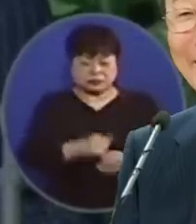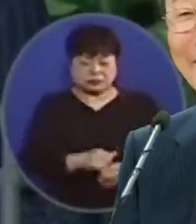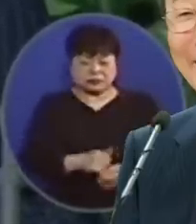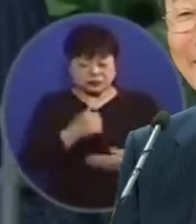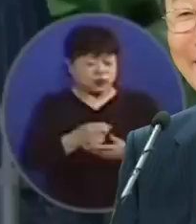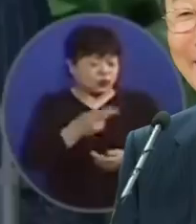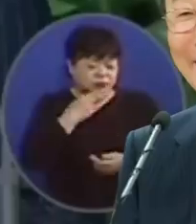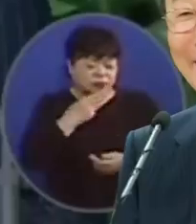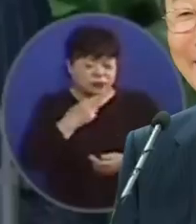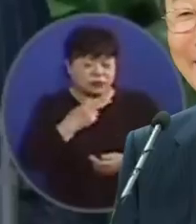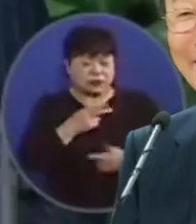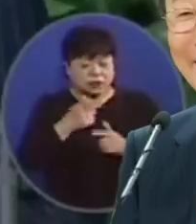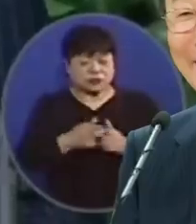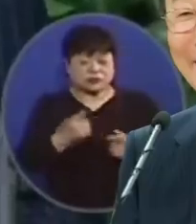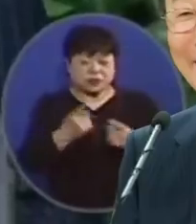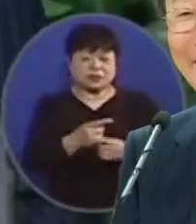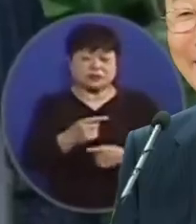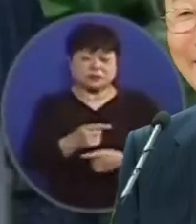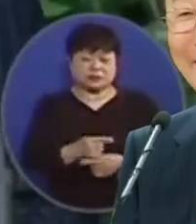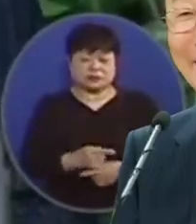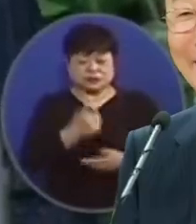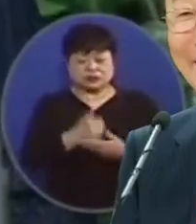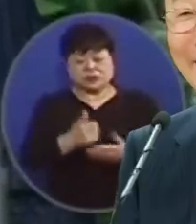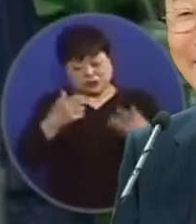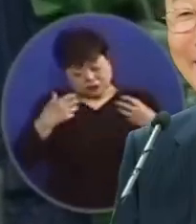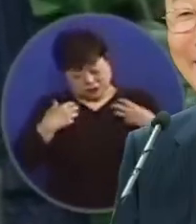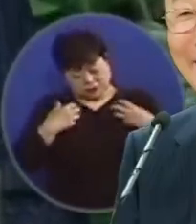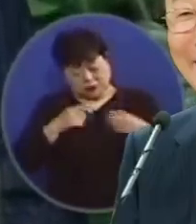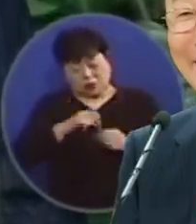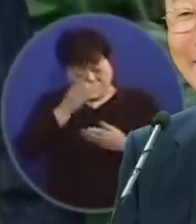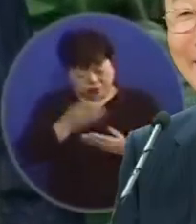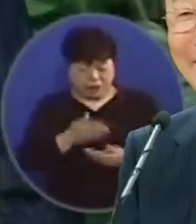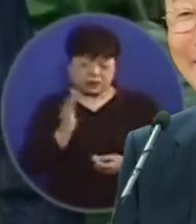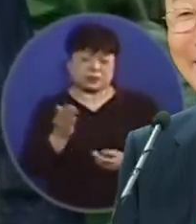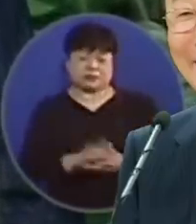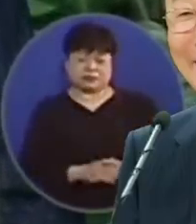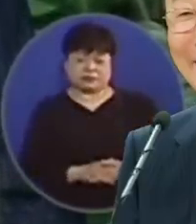좀 내 죄요. 내가 다 짊어지었어요. 내가 벌받겠습니다.